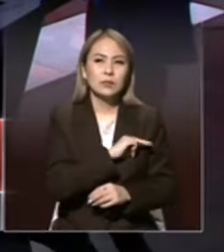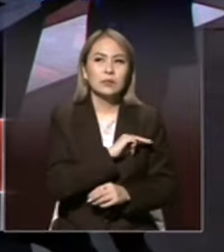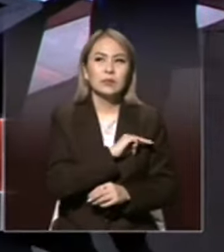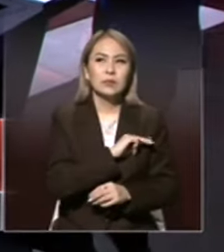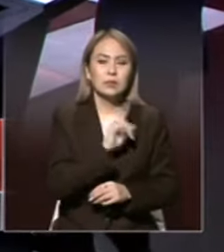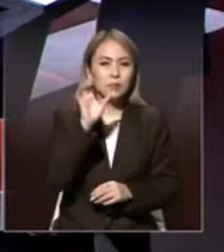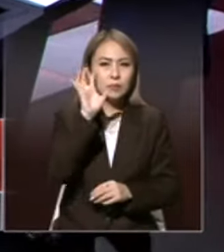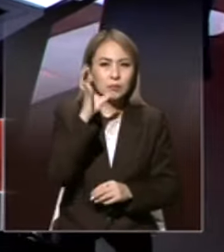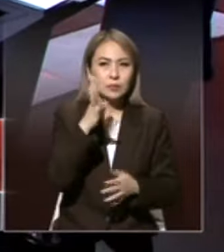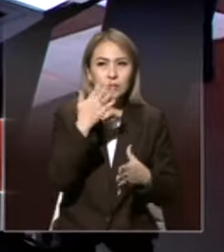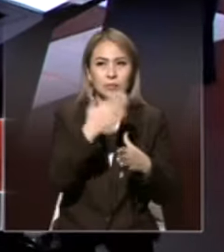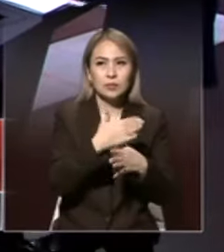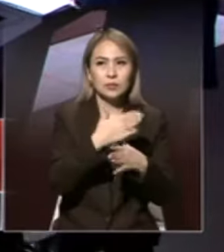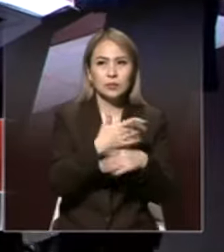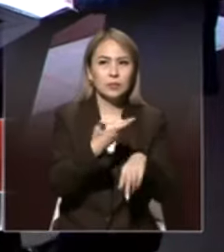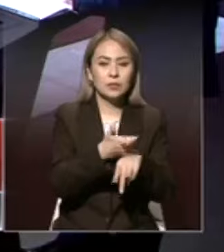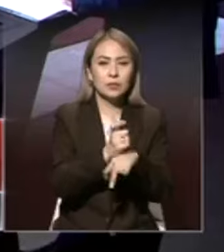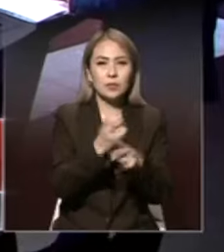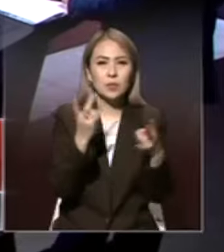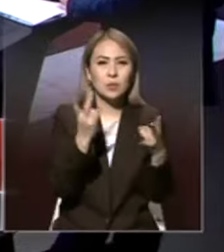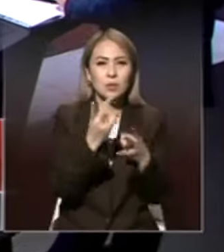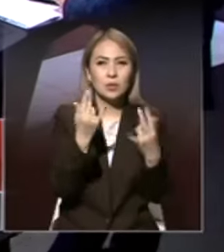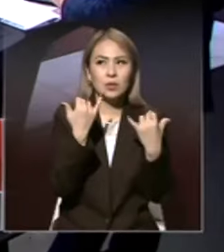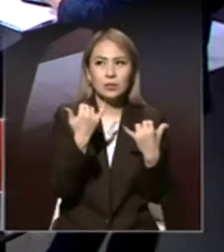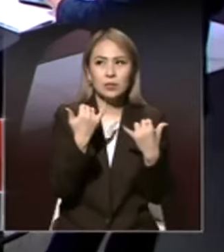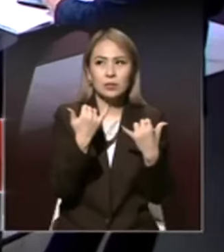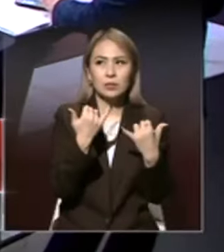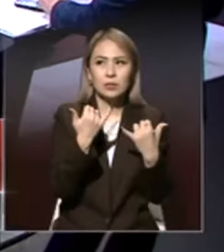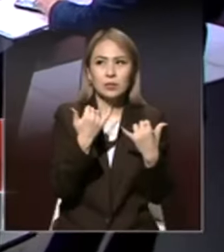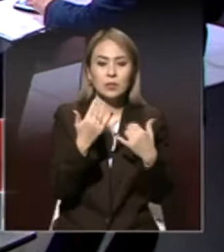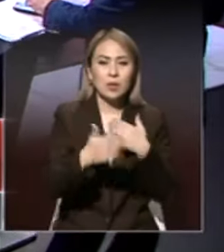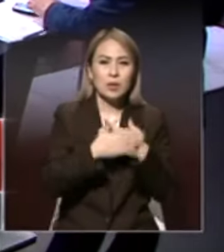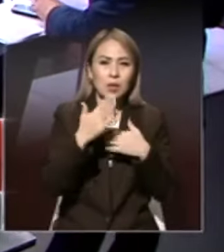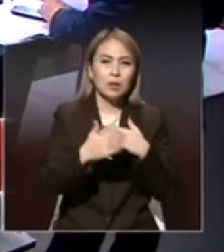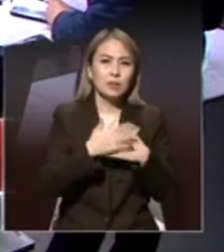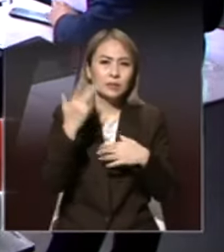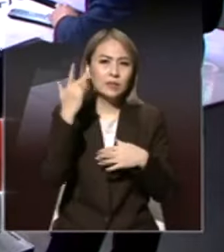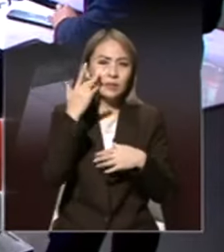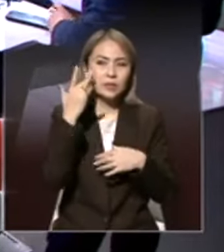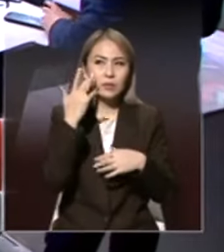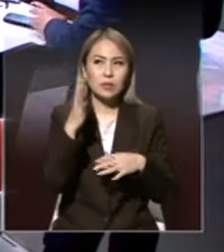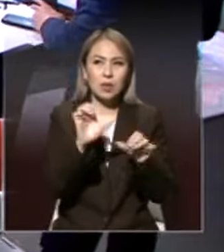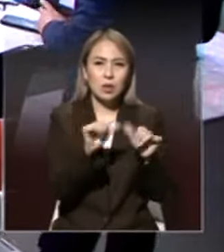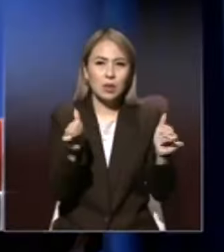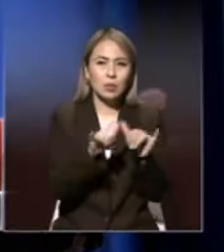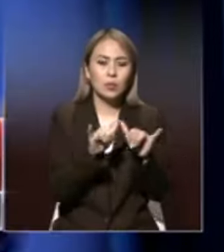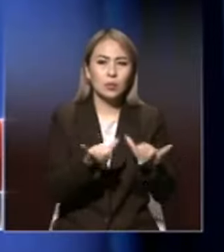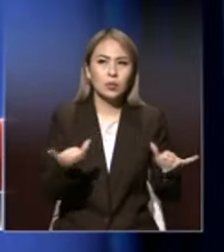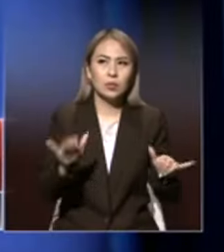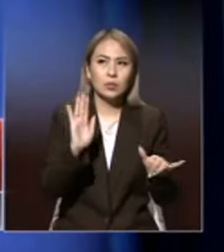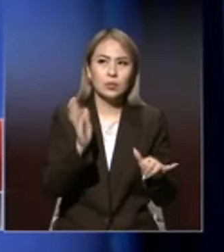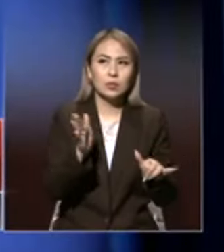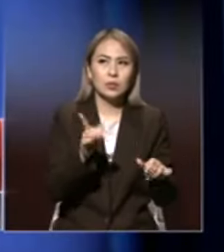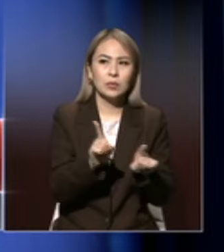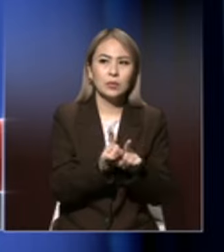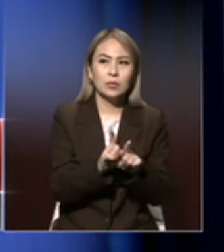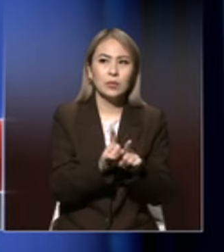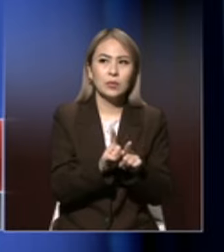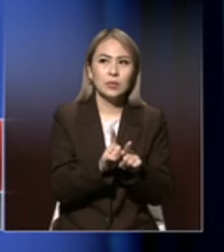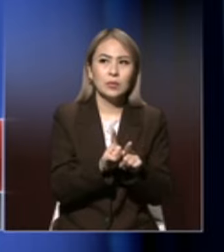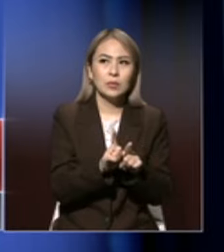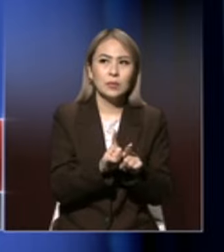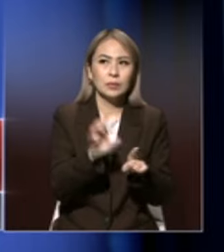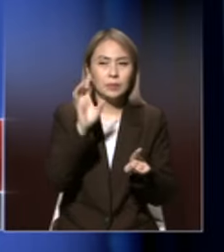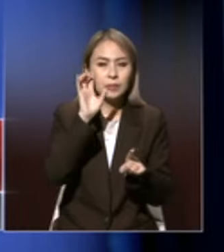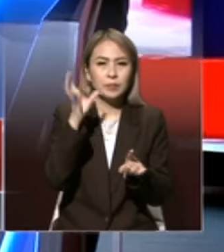тағы да психологтардың көмегі өте қажет. Осы мысалға біз жазалай береміз, ажырасқандар көбейе береді. Психологтардың көмегі өте